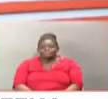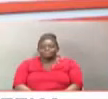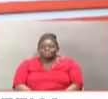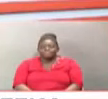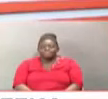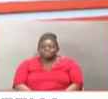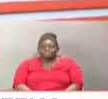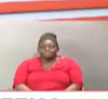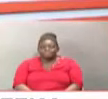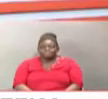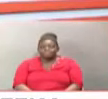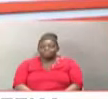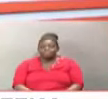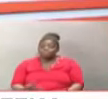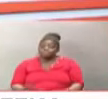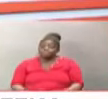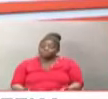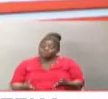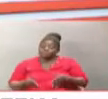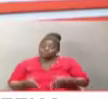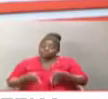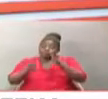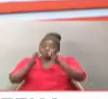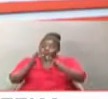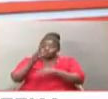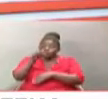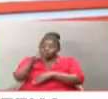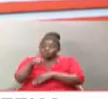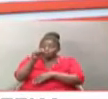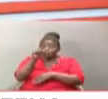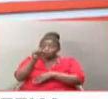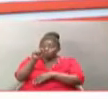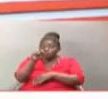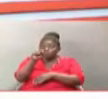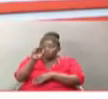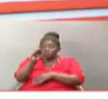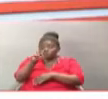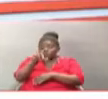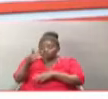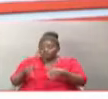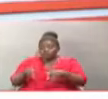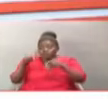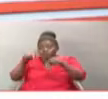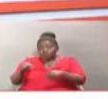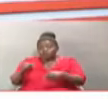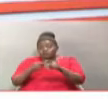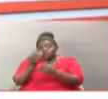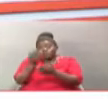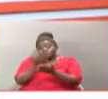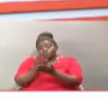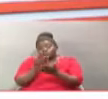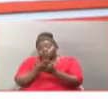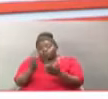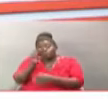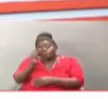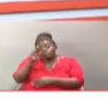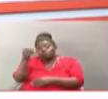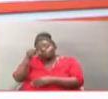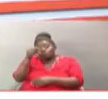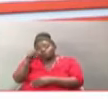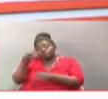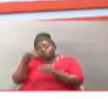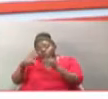Weewaawo n'ataba kinjaji ku luguudo lwa Port Bell Road wano mu Kampala basabye ababbukya